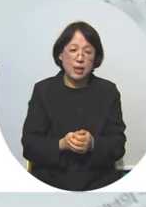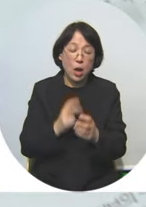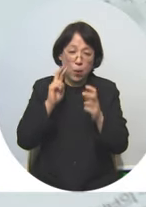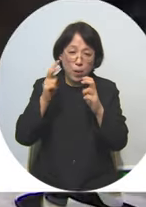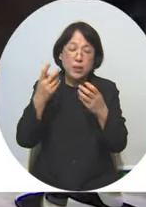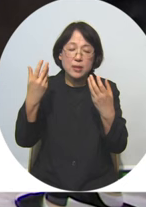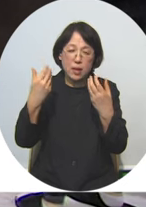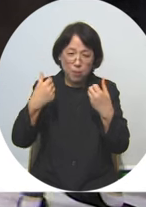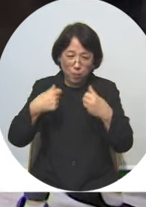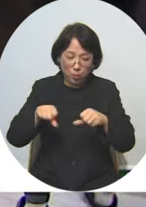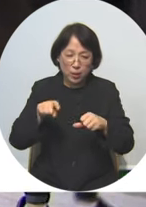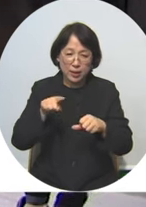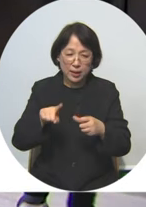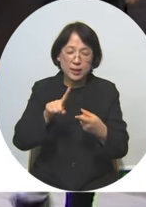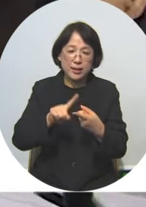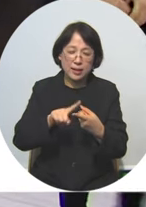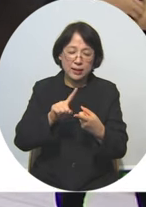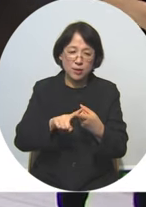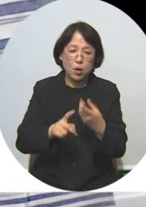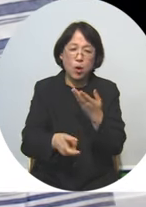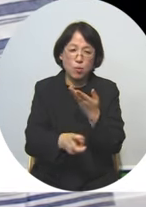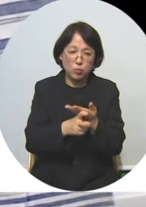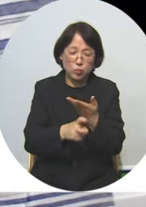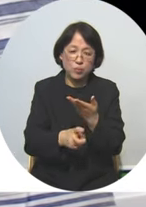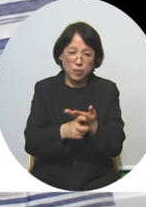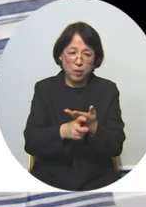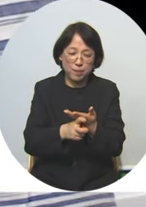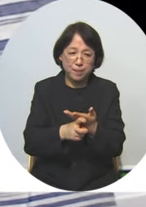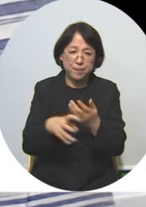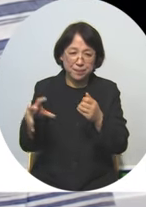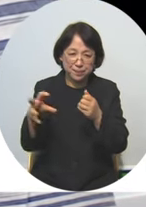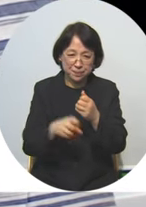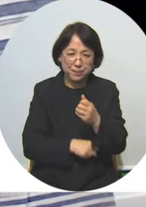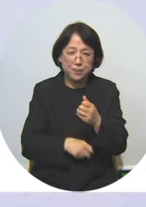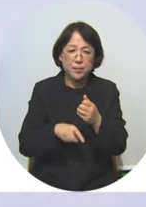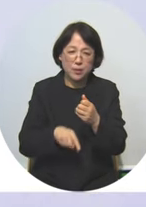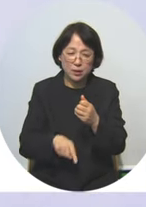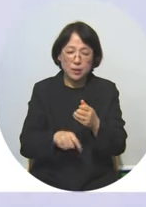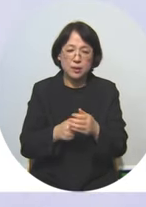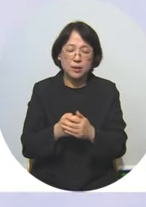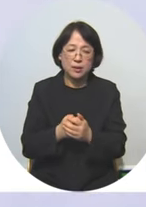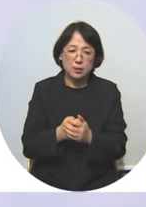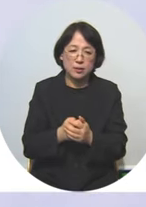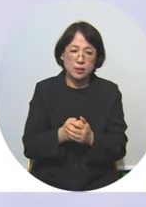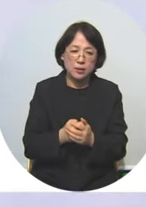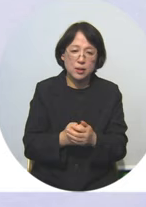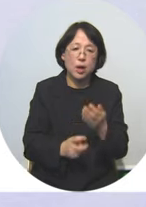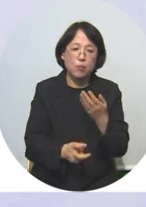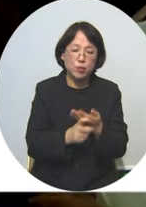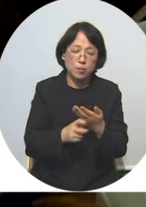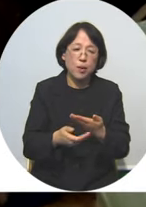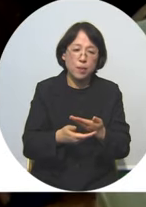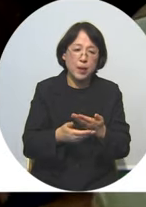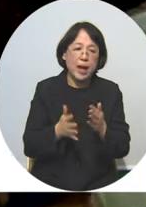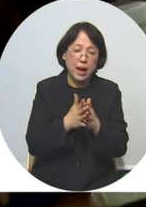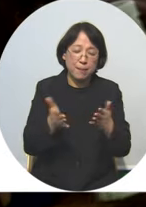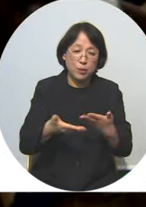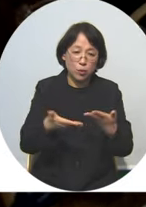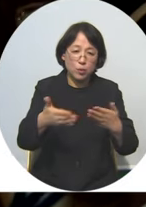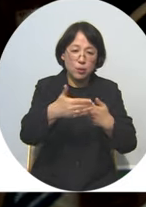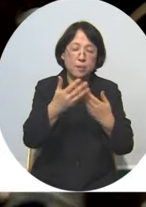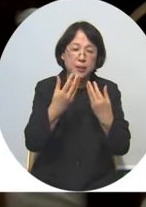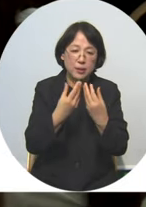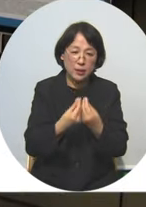당첨자와 공모해 계약금을 미리 받은 다음 해당 주택을 무순위 공급 물량에서 제외해 불법 공급한 사례도